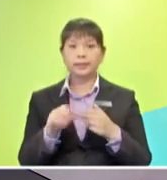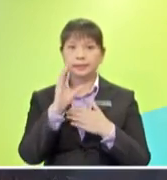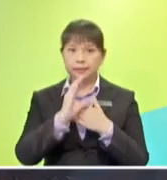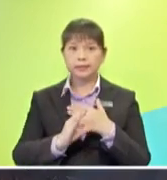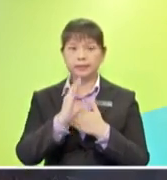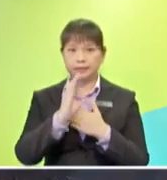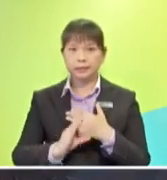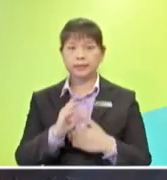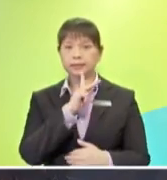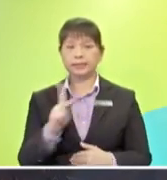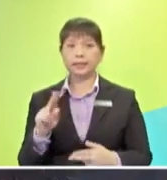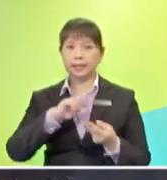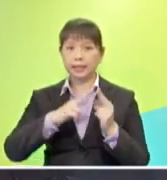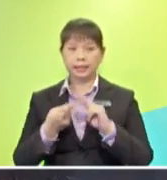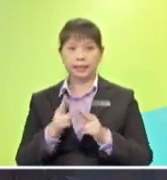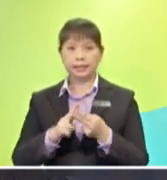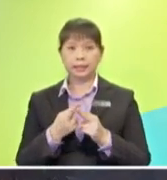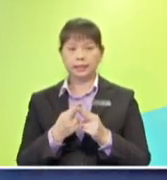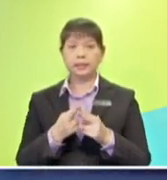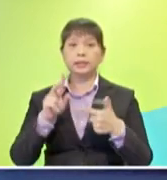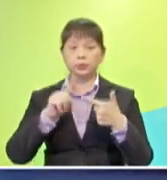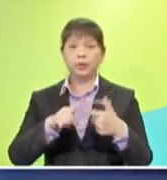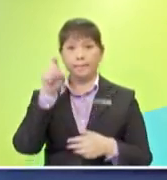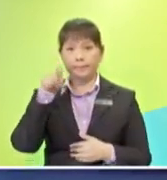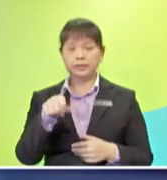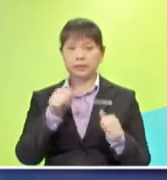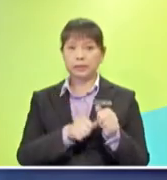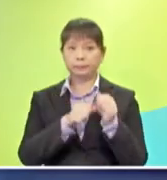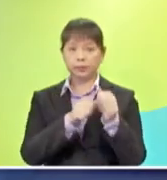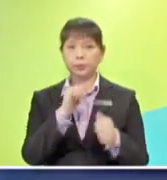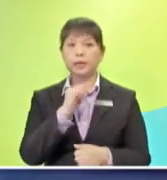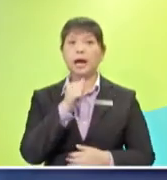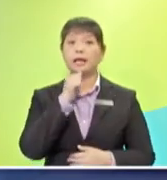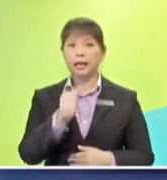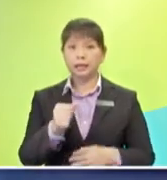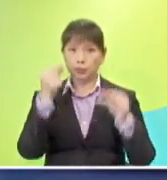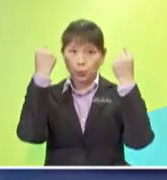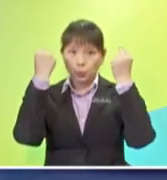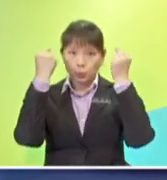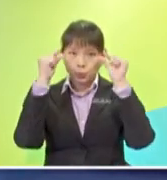yang kedua itu mesti patuhi arahan guru